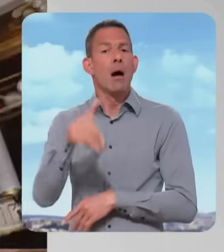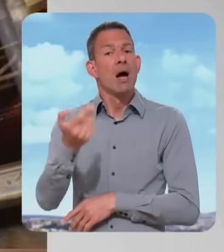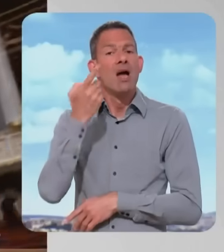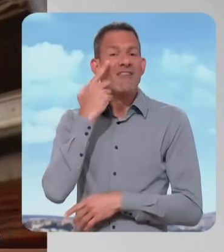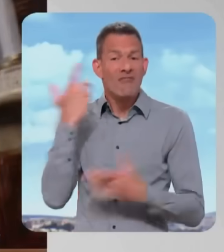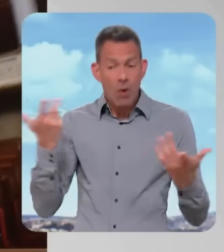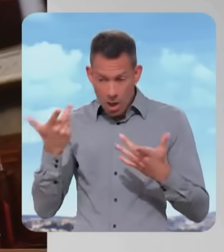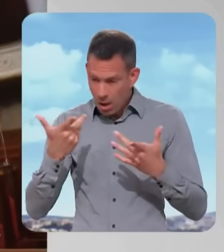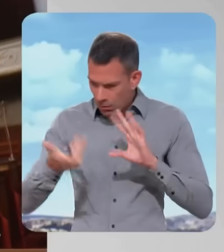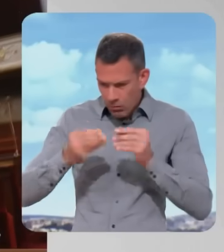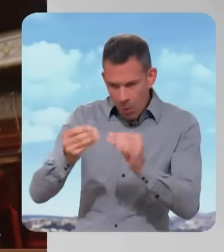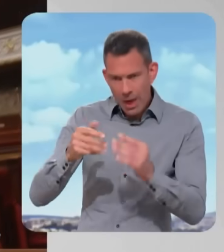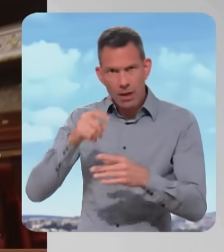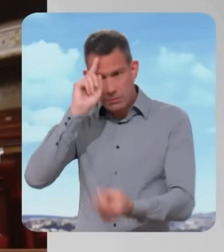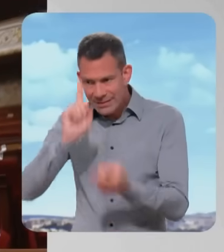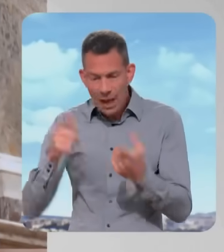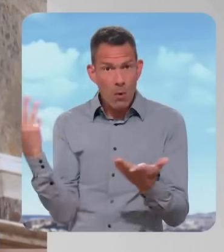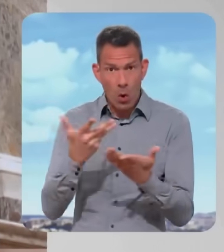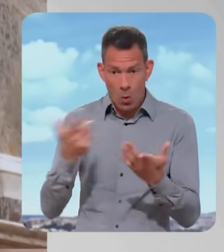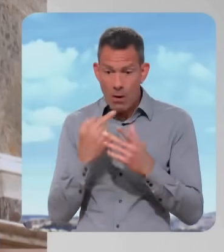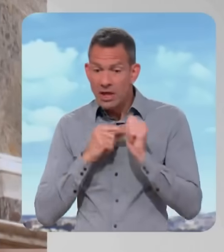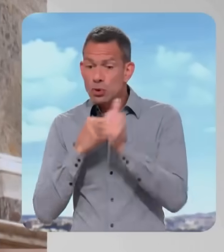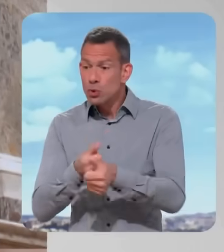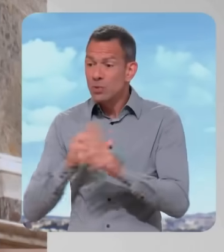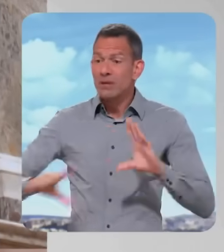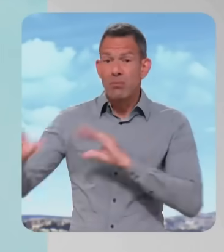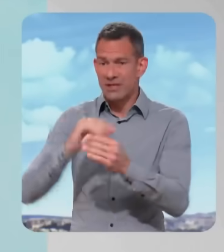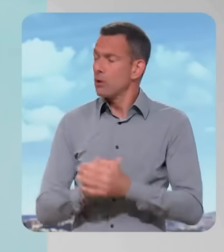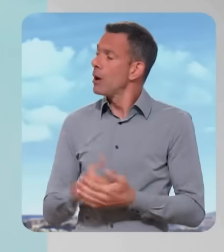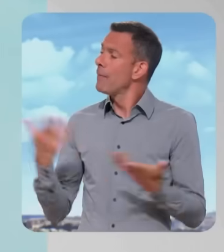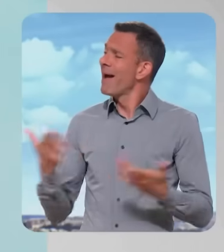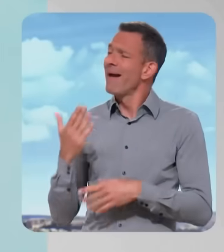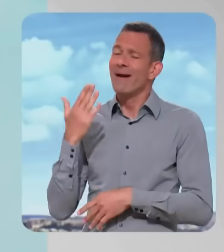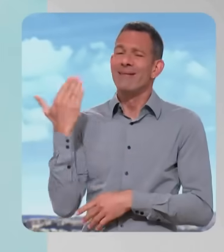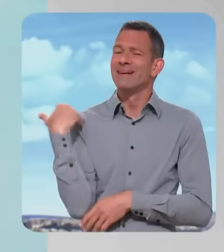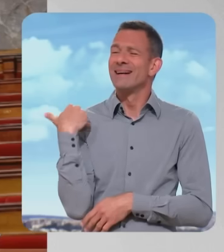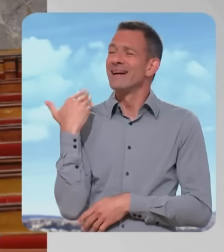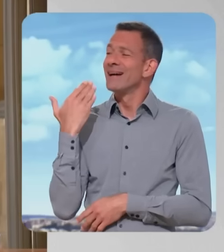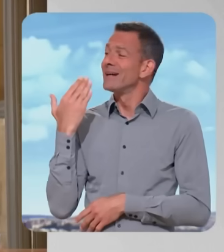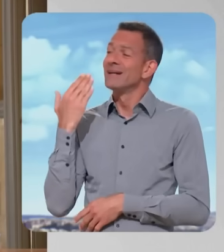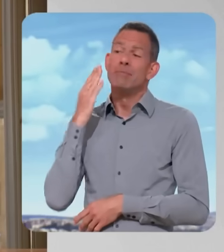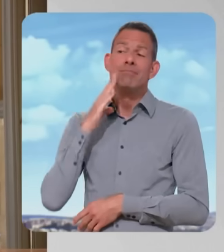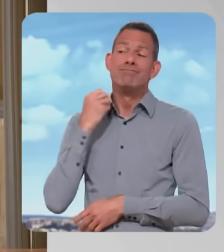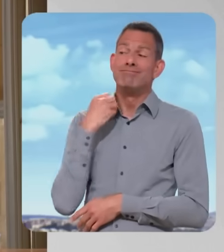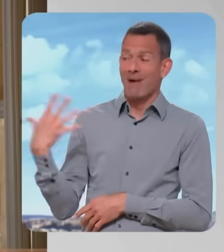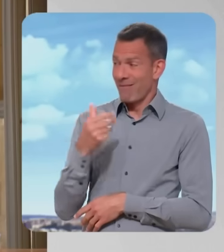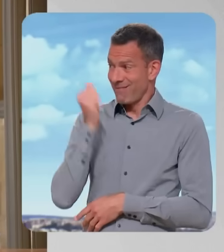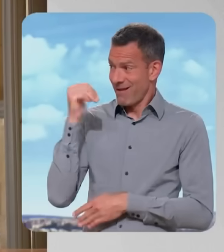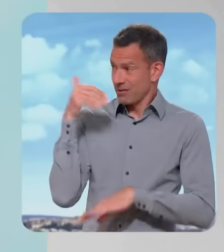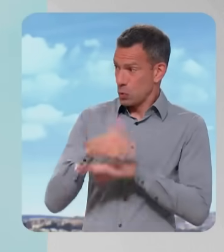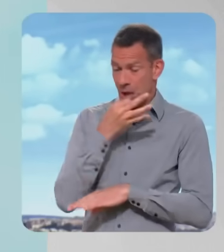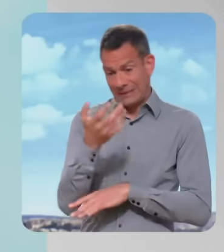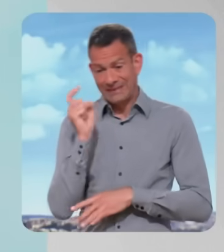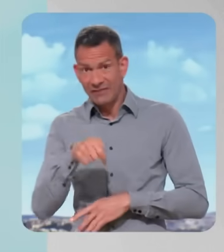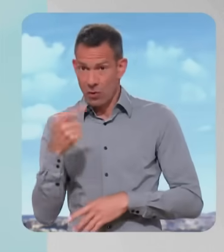problématiques qu'il faut traiter en fonction à nouveau des messages que les Français nous ont envoyé Édouard Philippe a appelé hier soir un accord non